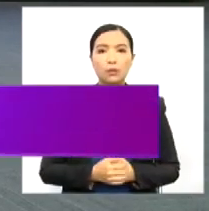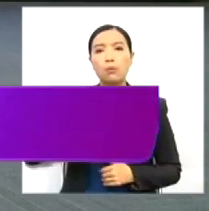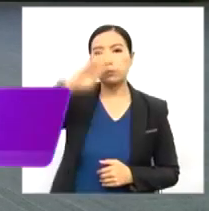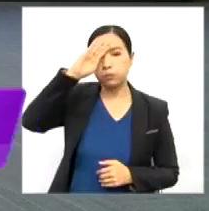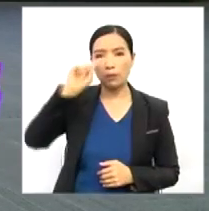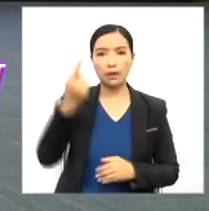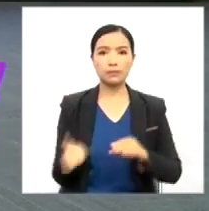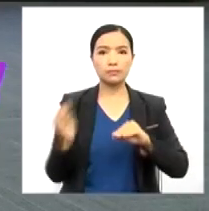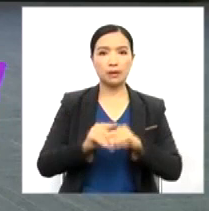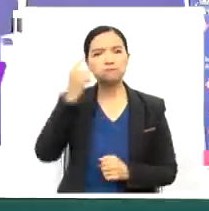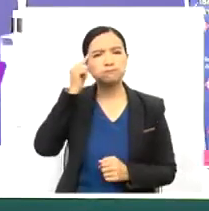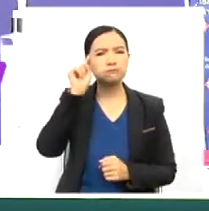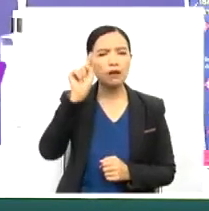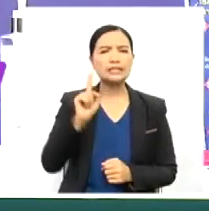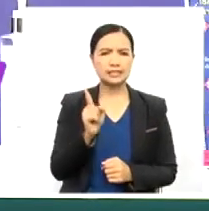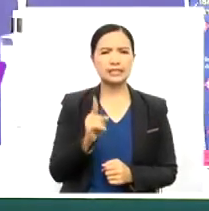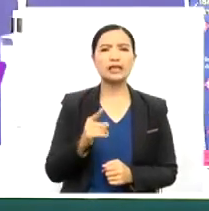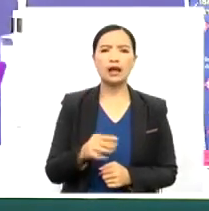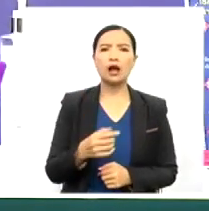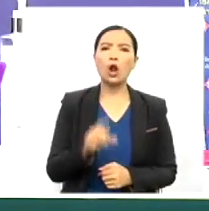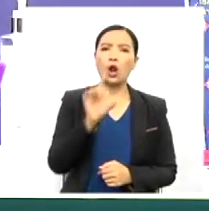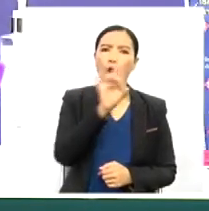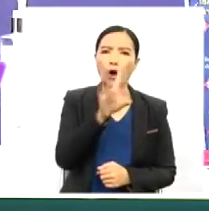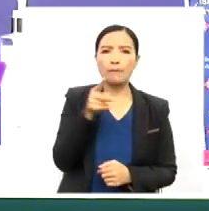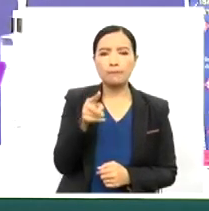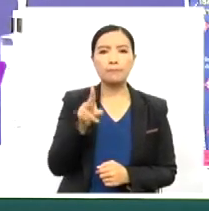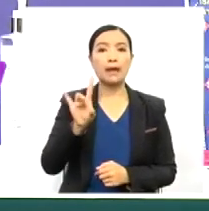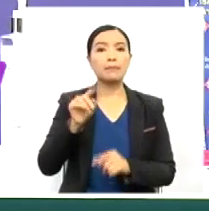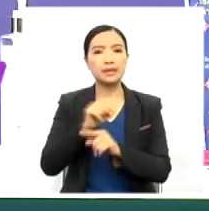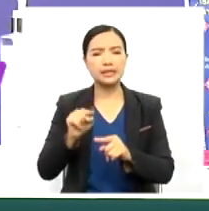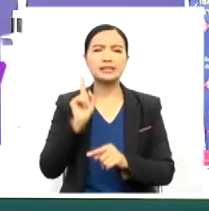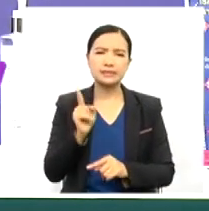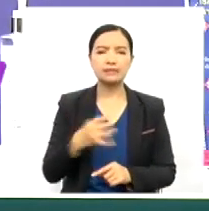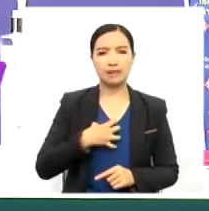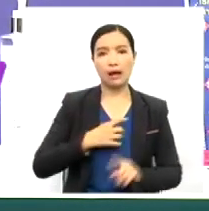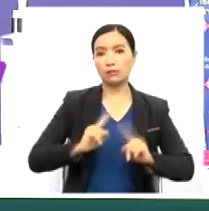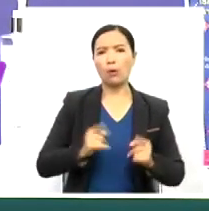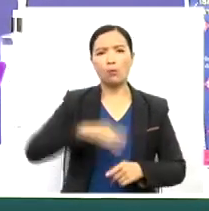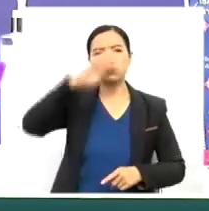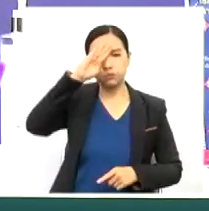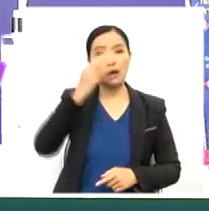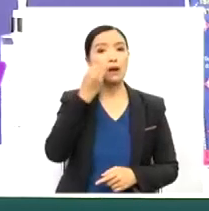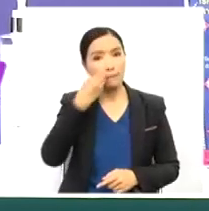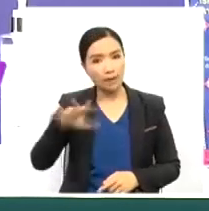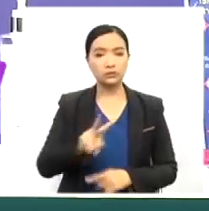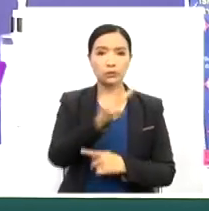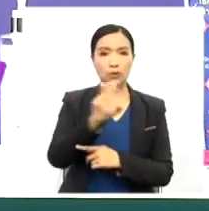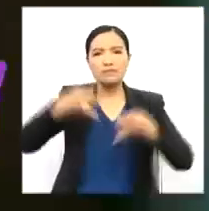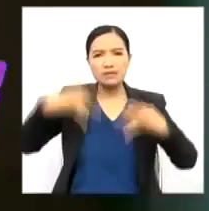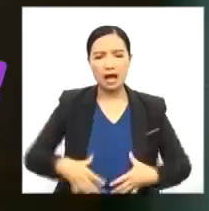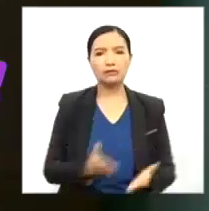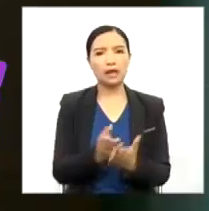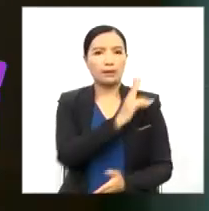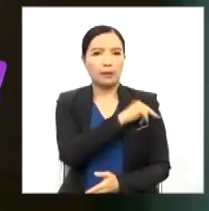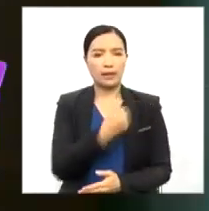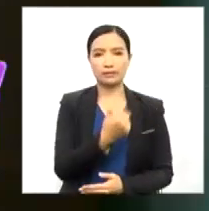สาธารณสุขวันนี้นะครับนายแพทย์สุขุมกาญจนพิมายปลัดกระทรวงสาธารณสุขก็ชี้ให้เห็นด้วยนะครับว่าผู้ป่วยที่เสียชีวิต